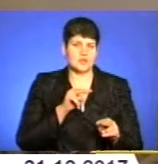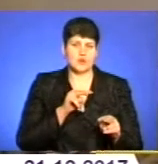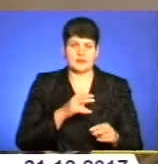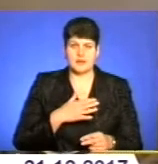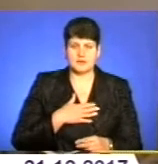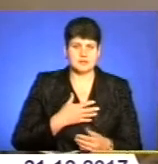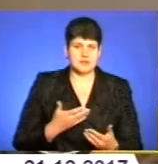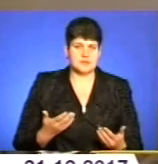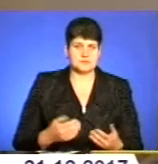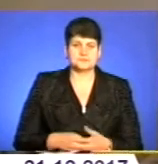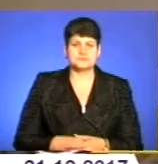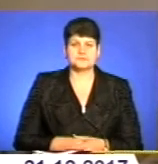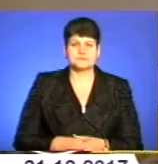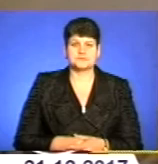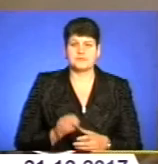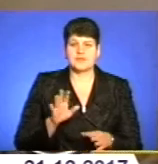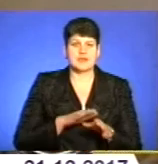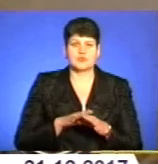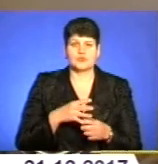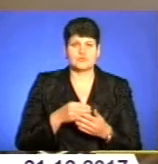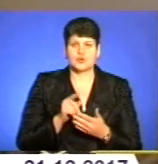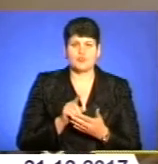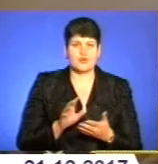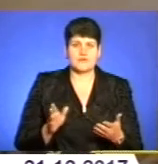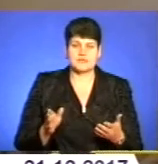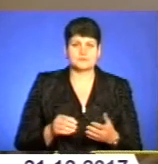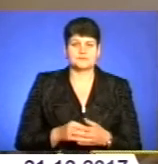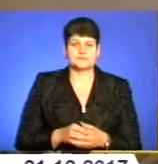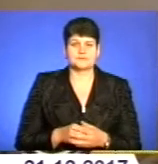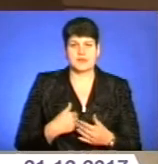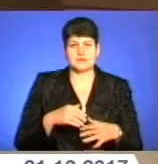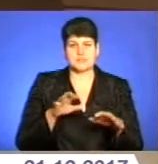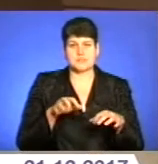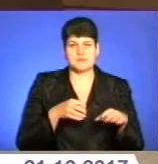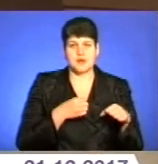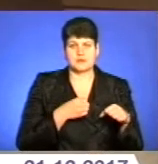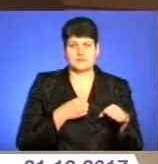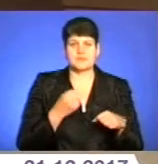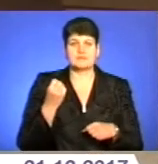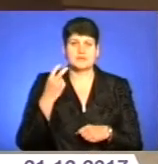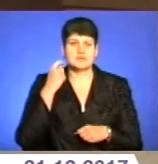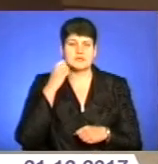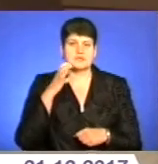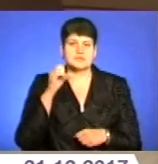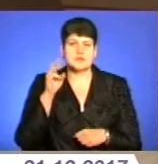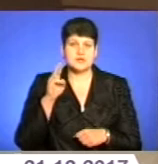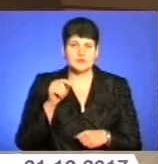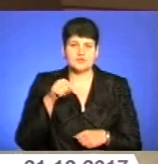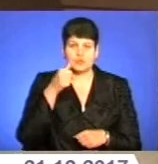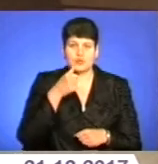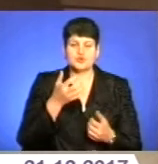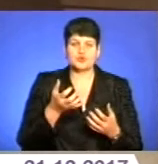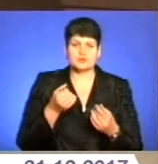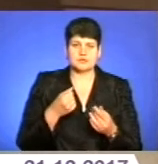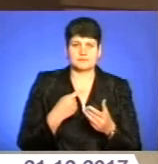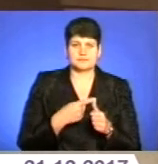і не виконав своїх обов'язків, нас забрали. 12-річний Саша тільки цього року отримав